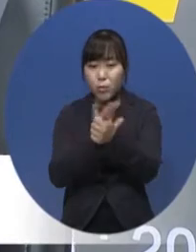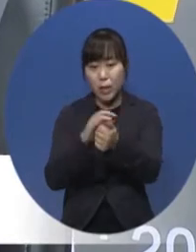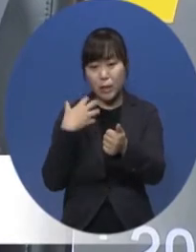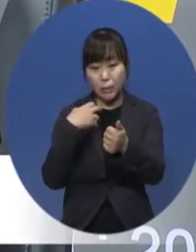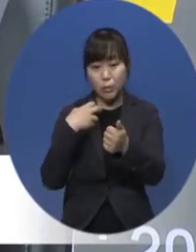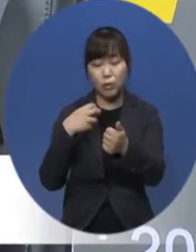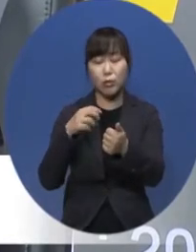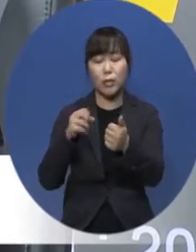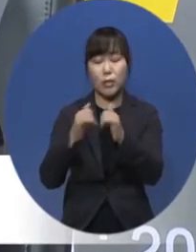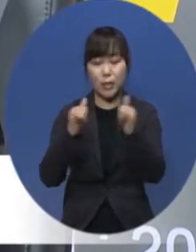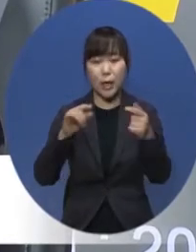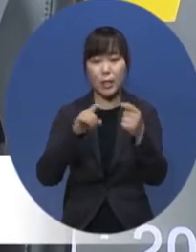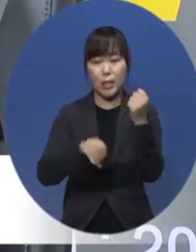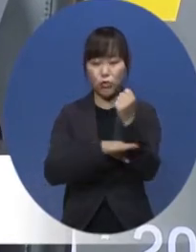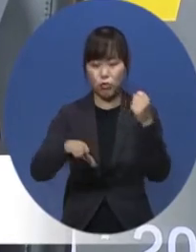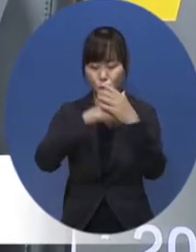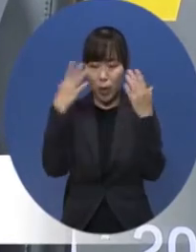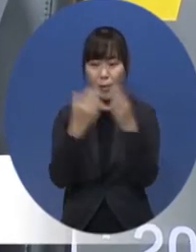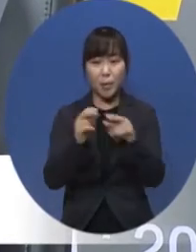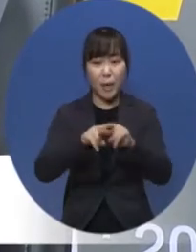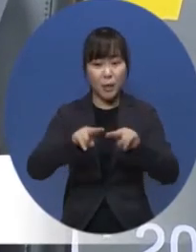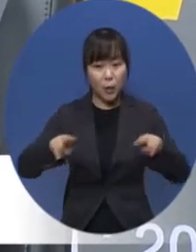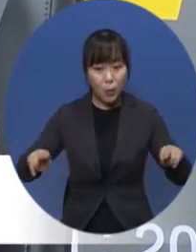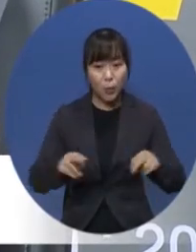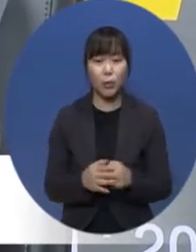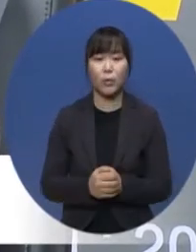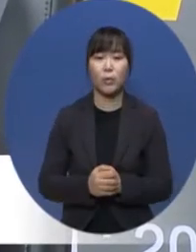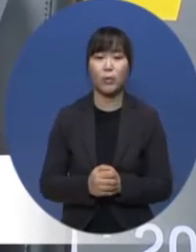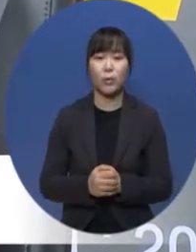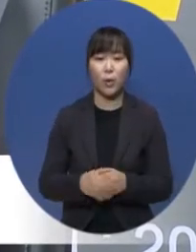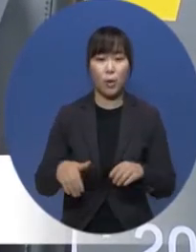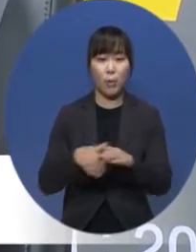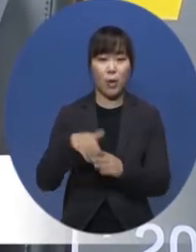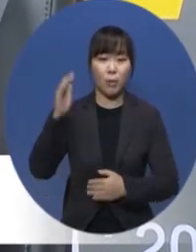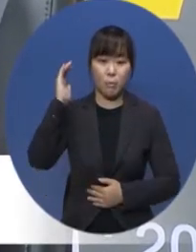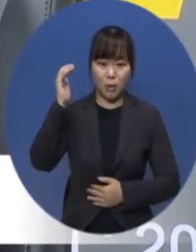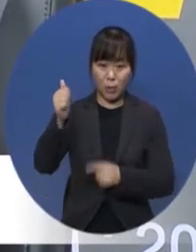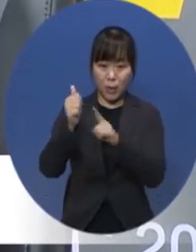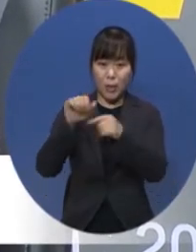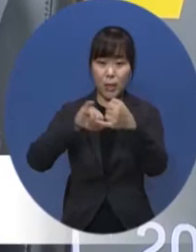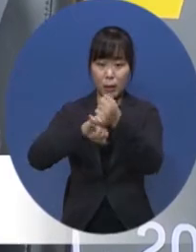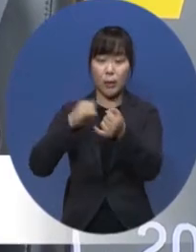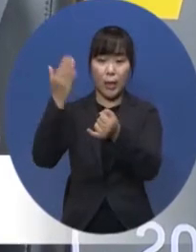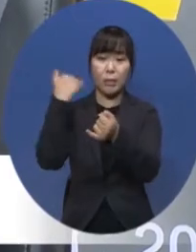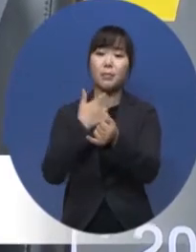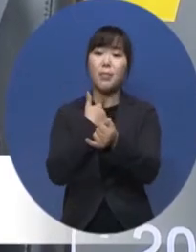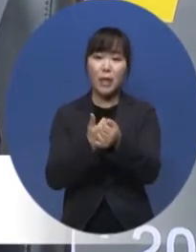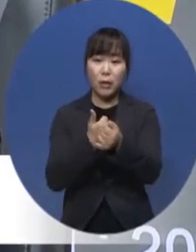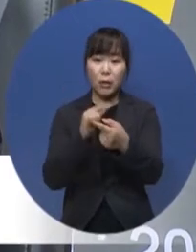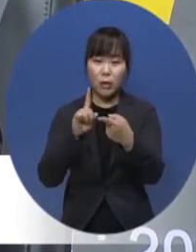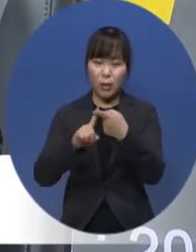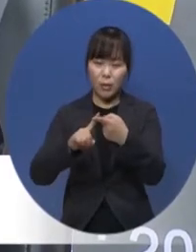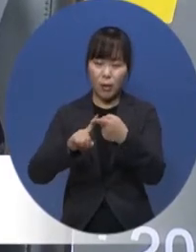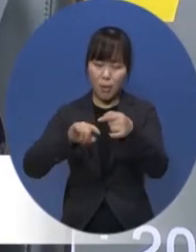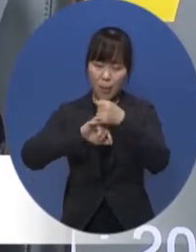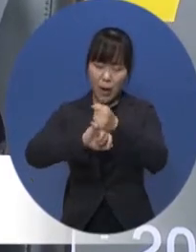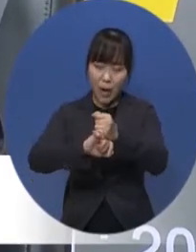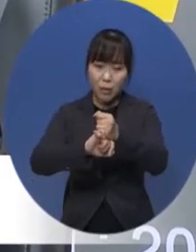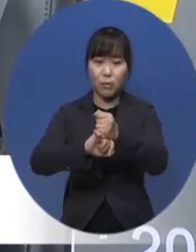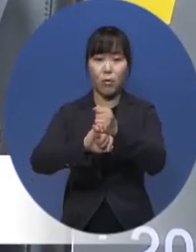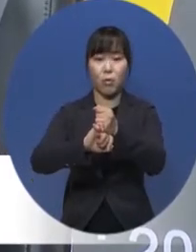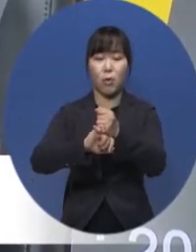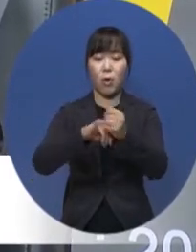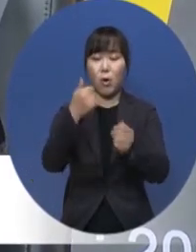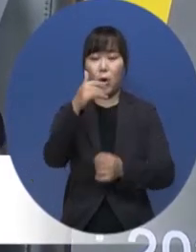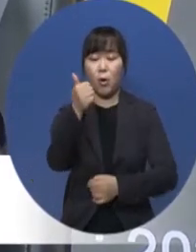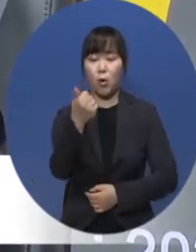완전 폐지하라고 이제 문재인 대통령이 약속했던 거 약속을 지키라고